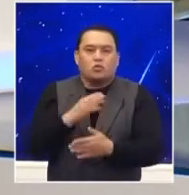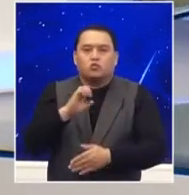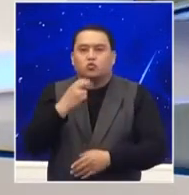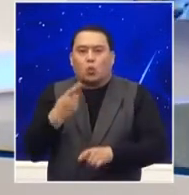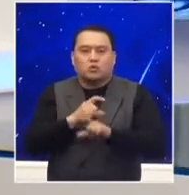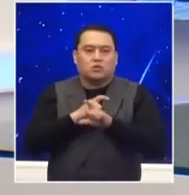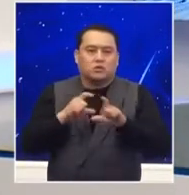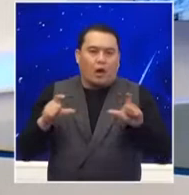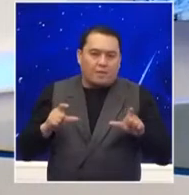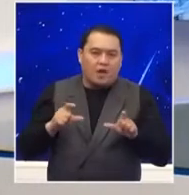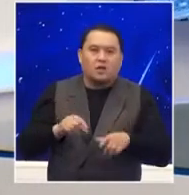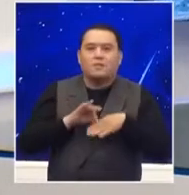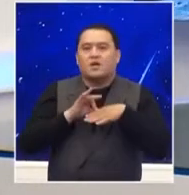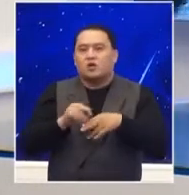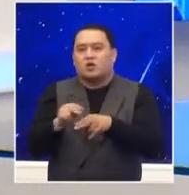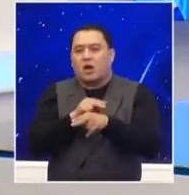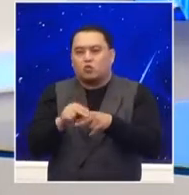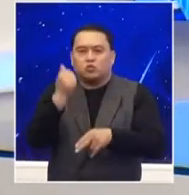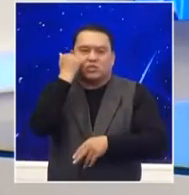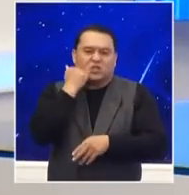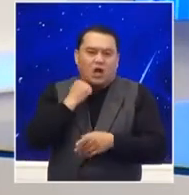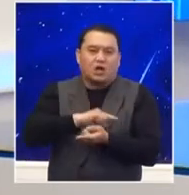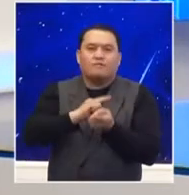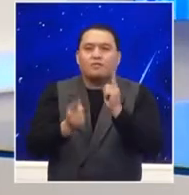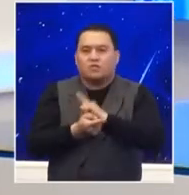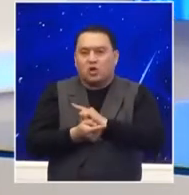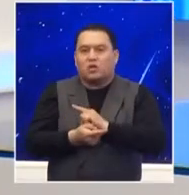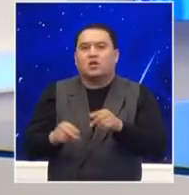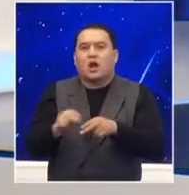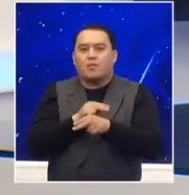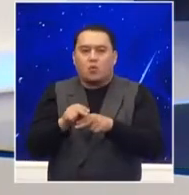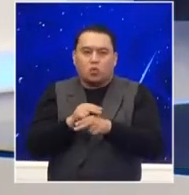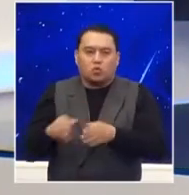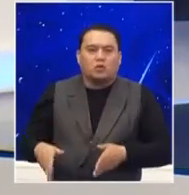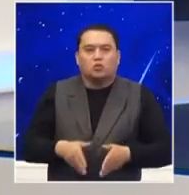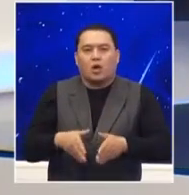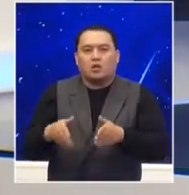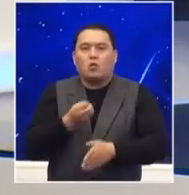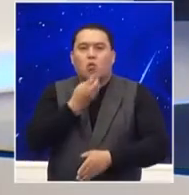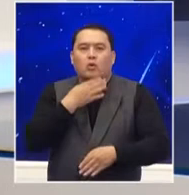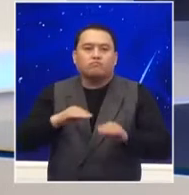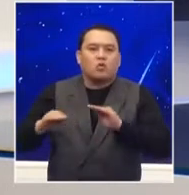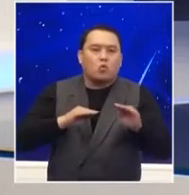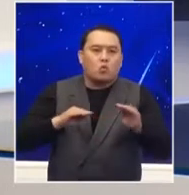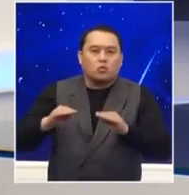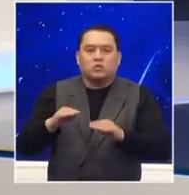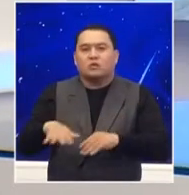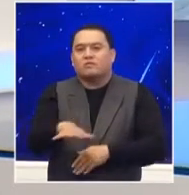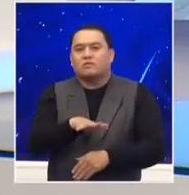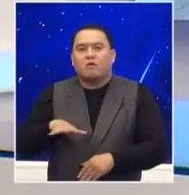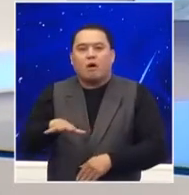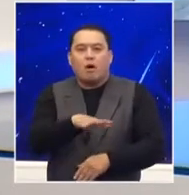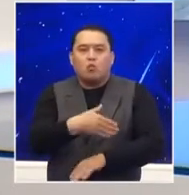новые социально значимые объекты, ведется реконструкция старых и обветшалых зданий. Ремонтируются дороги и